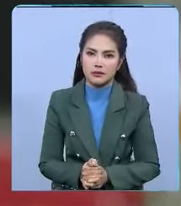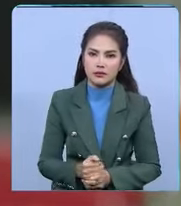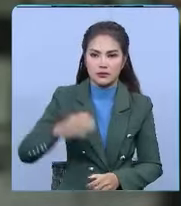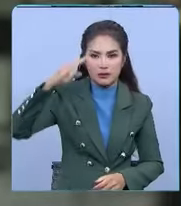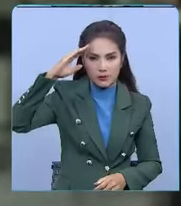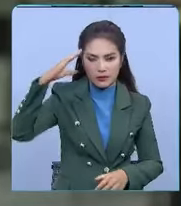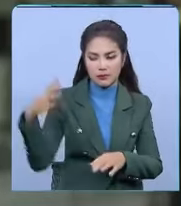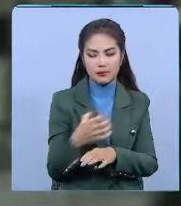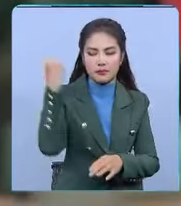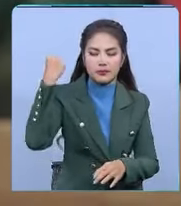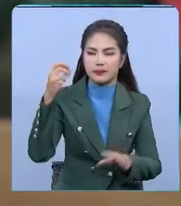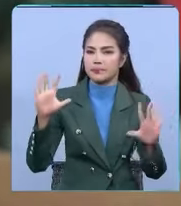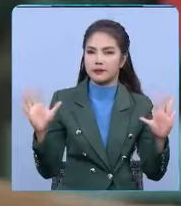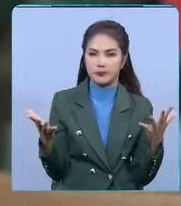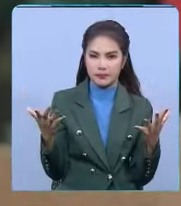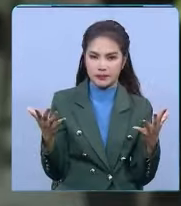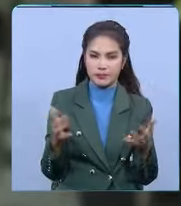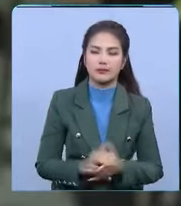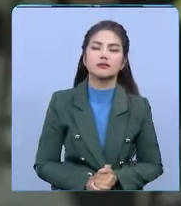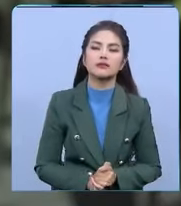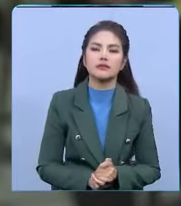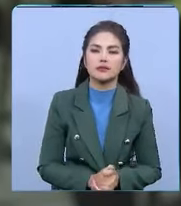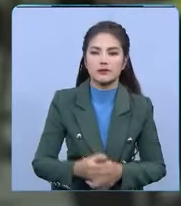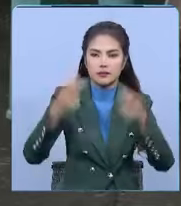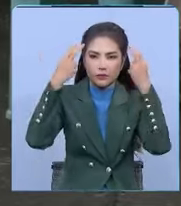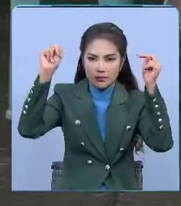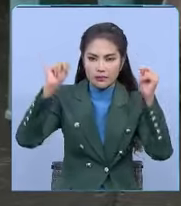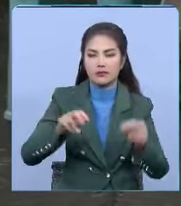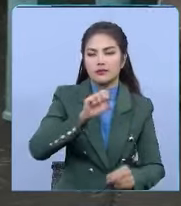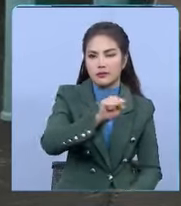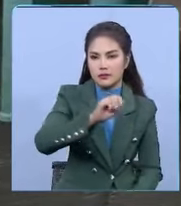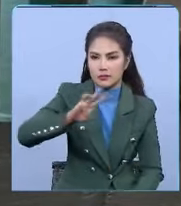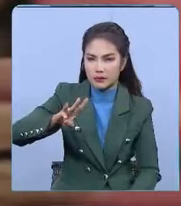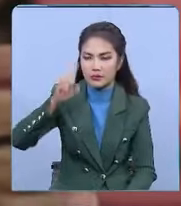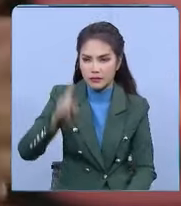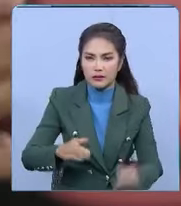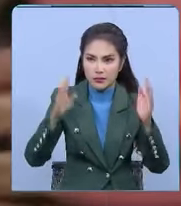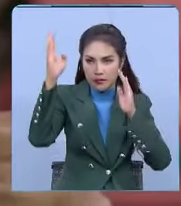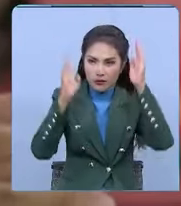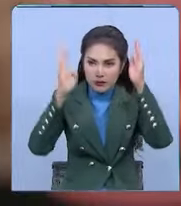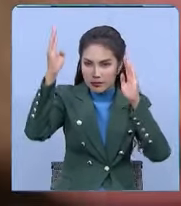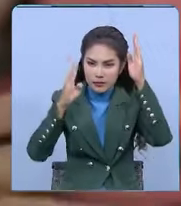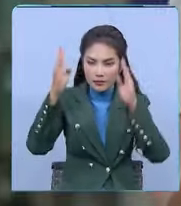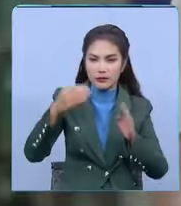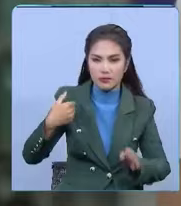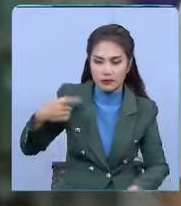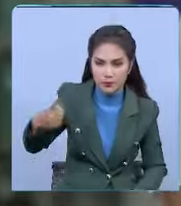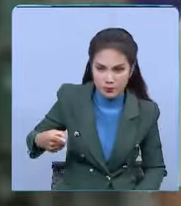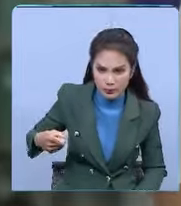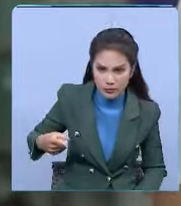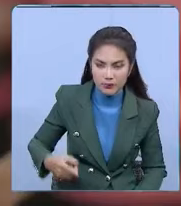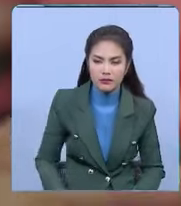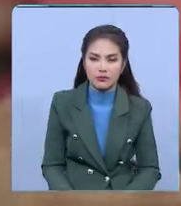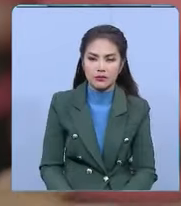อน ที่มาของนายกสวคุณมาร่วมโหวตในตรงนี้ด้วยไหมครับลุงป้อมเชื่อว่าการดีเบตไม่ได้เป็นสิ่งที่ชี้วัดคนที่ดีเบ